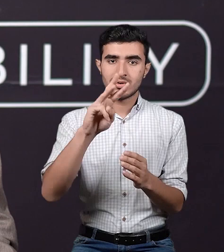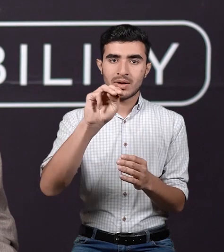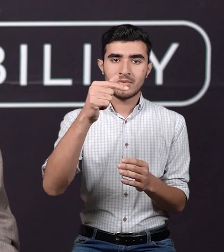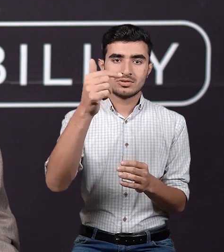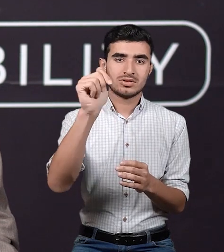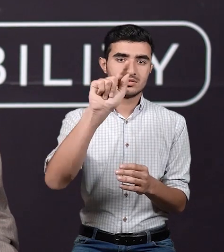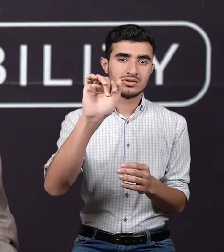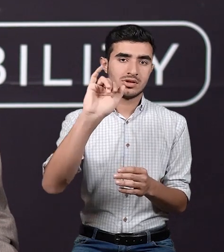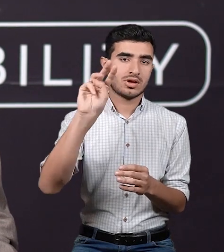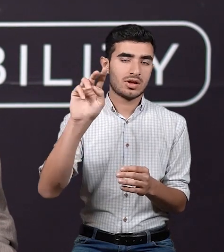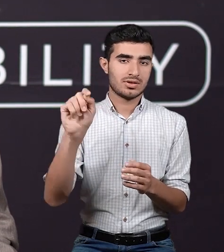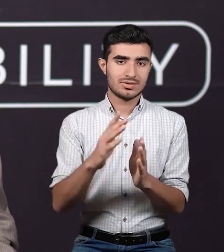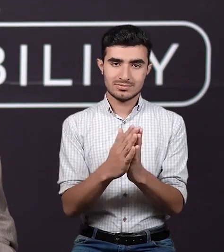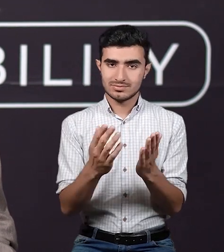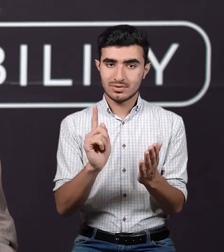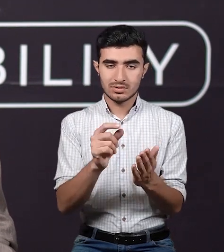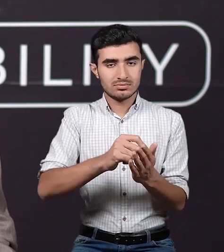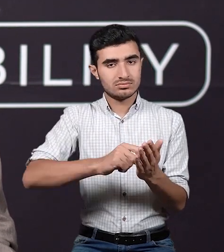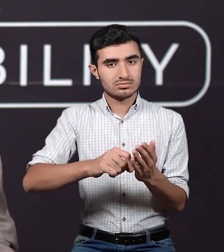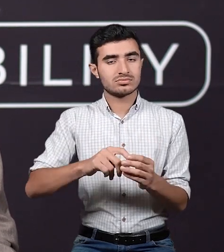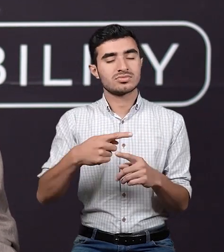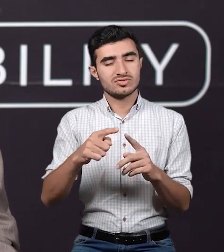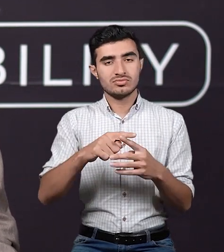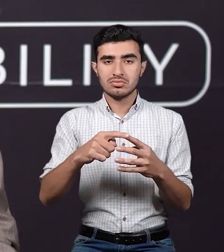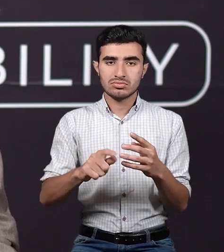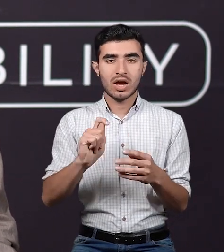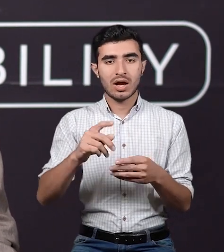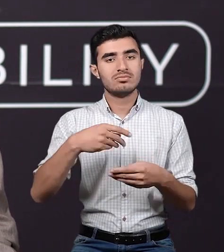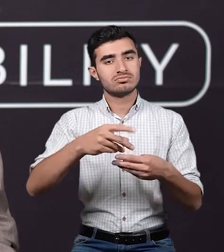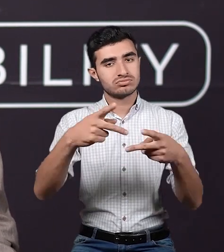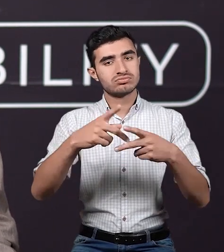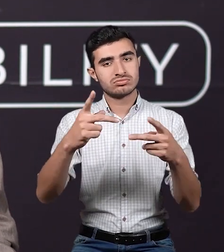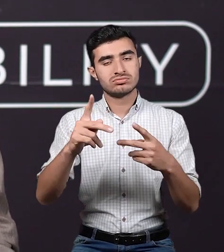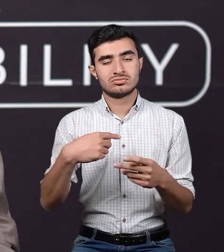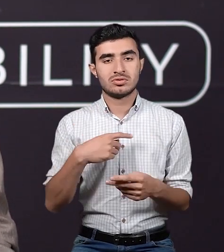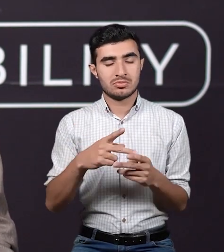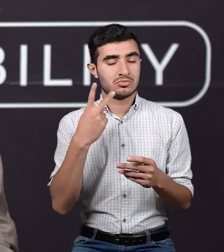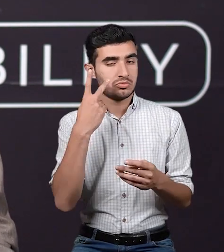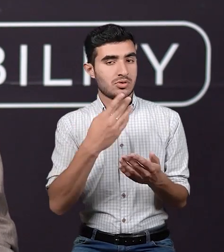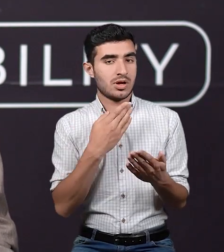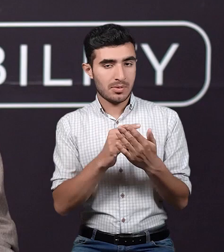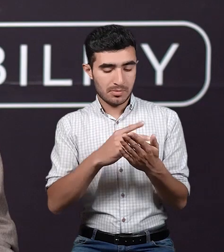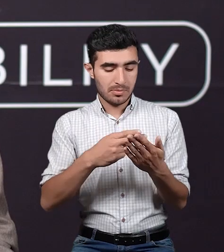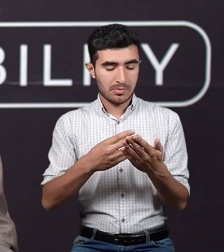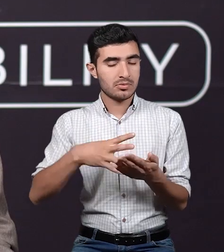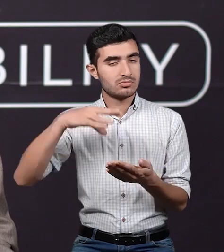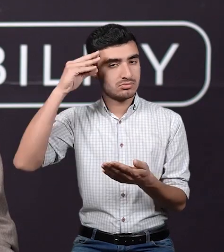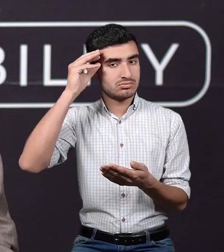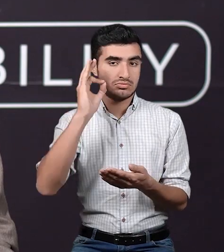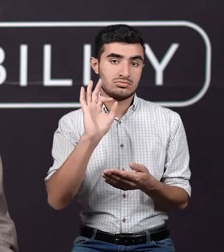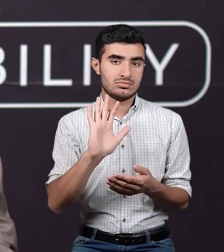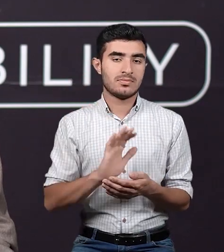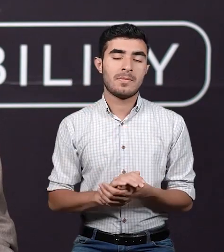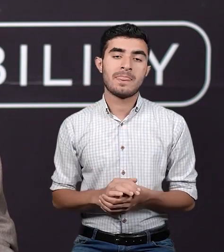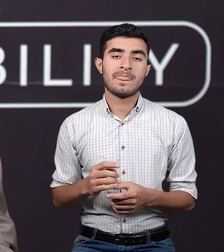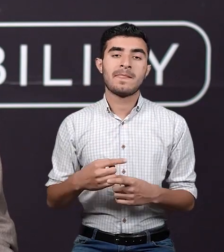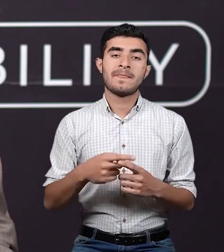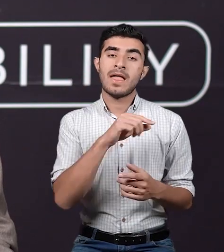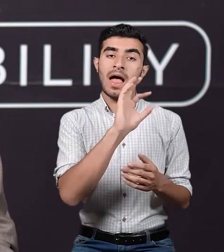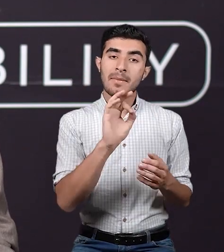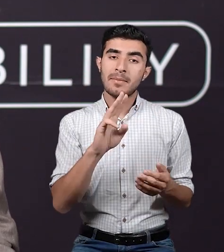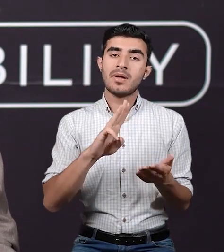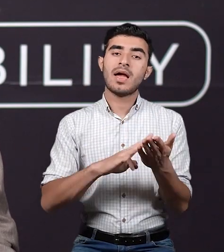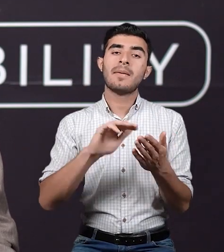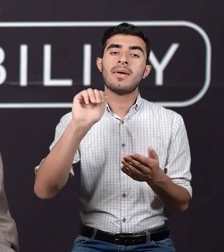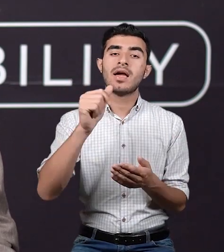میں اپنی خدمات انجام دیتا تھا۔ تو اسی سلسلے میں گورنمنٹ کالج یونیورسٹی کے ہی دور میں جب میں ایم اے میں